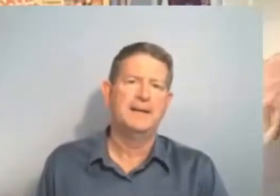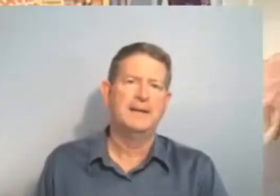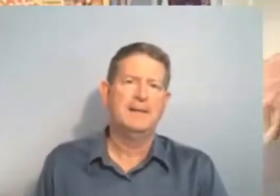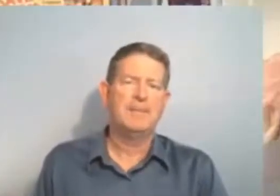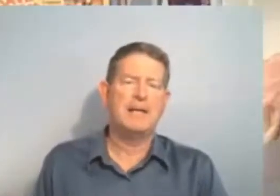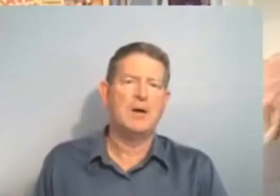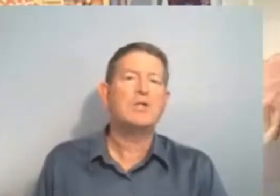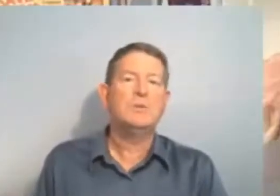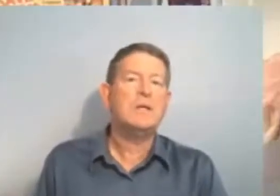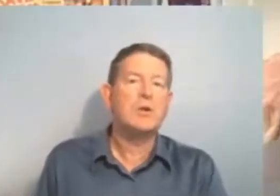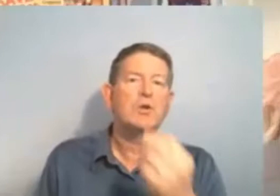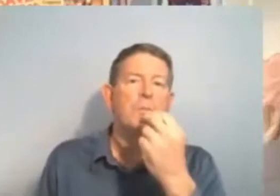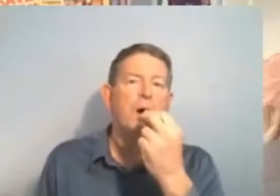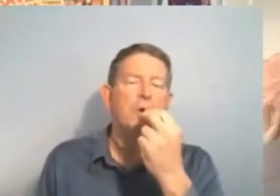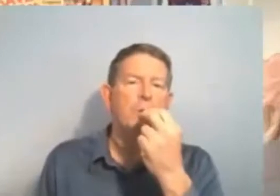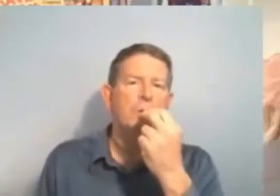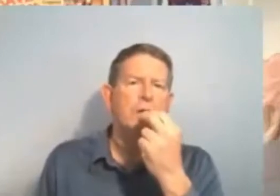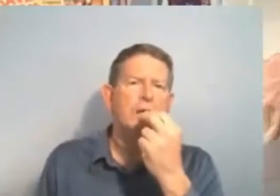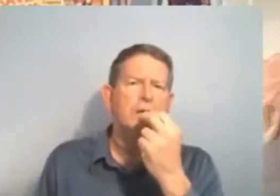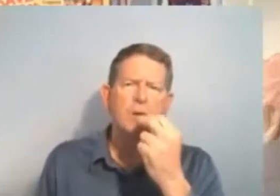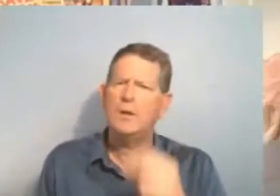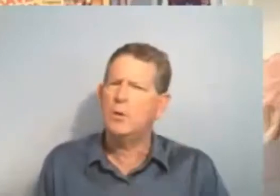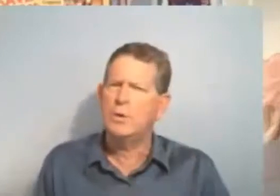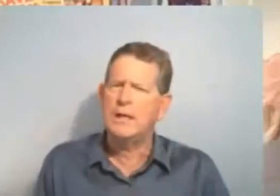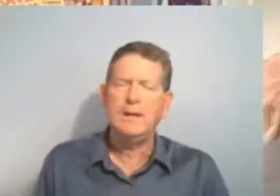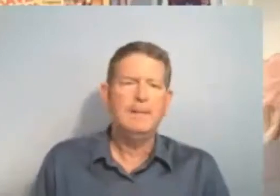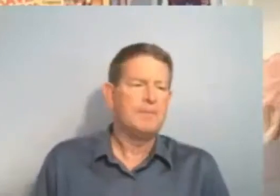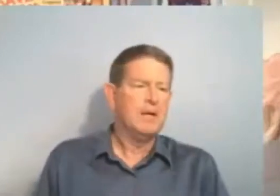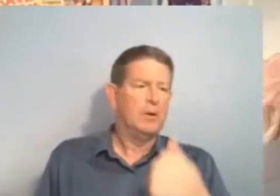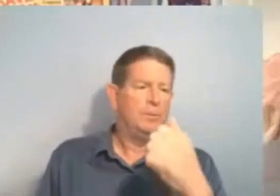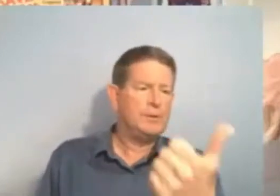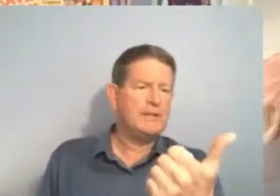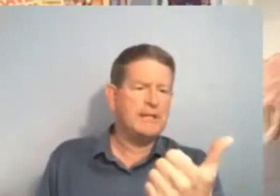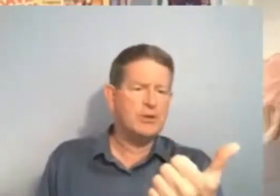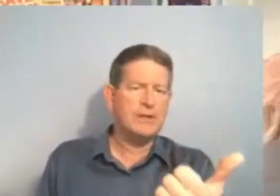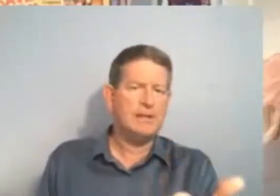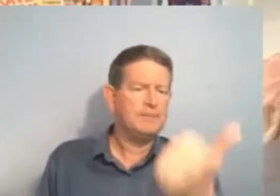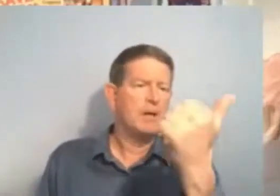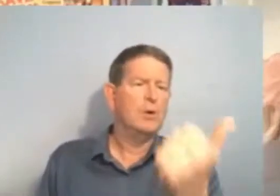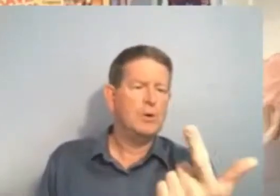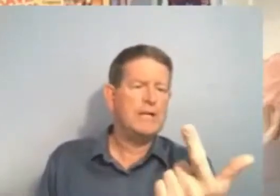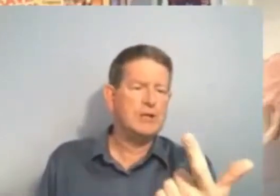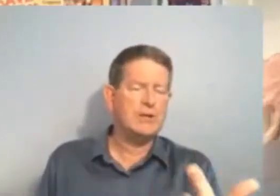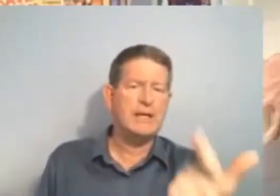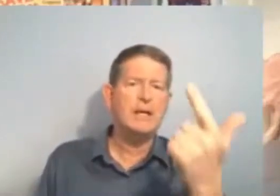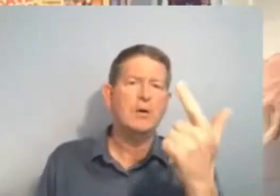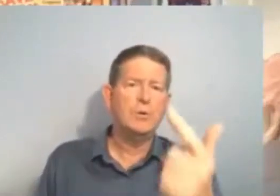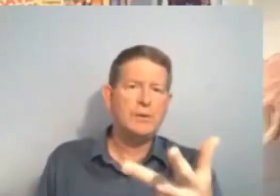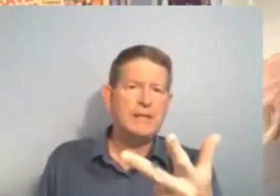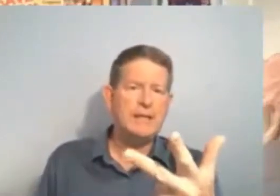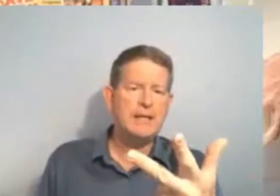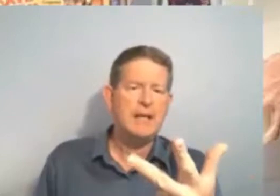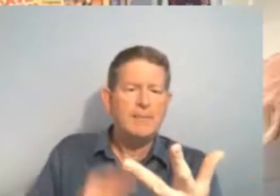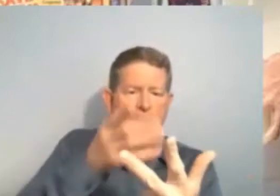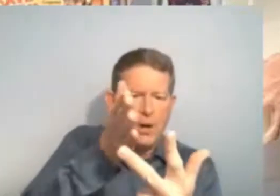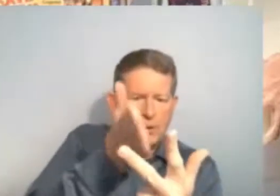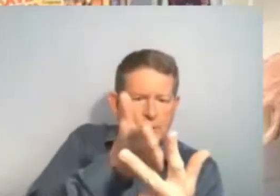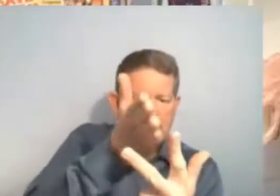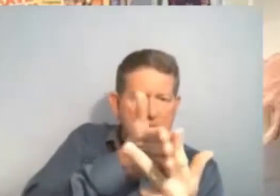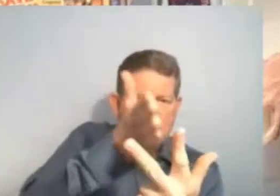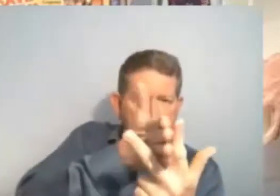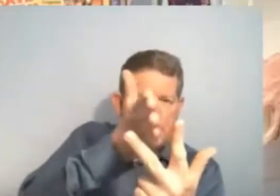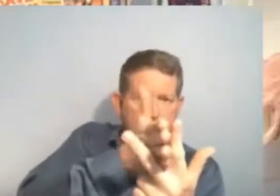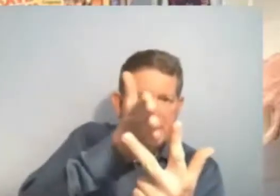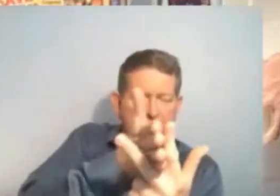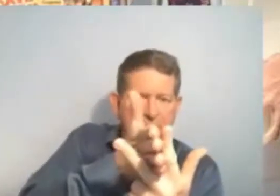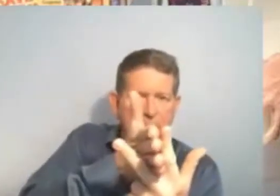quart. Ensuite, je prends le goûter. C'est quoi le goûter? Le petit déjeuner, le dîner. Mais entre